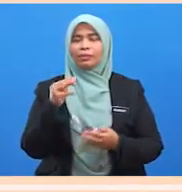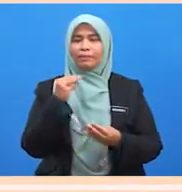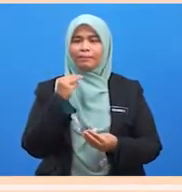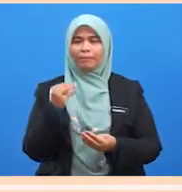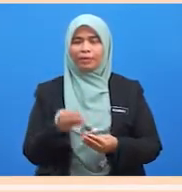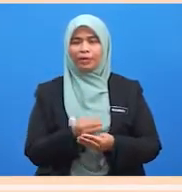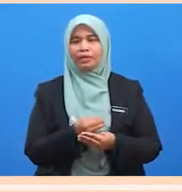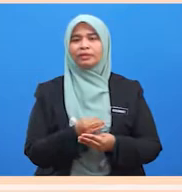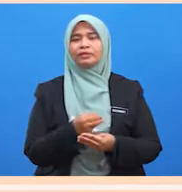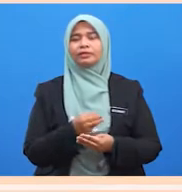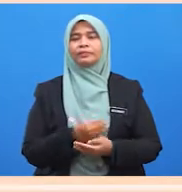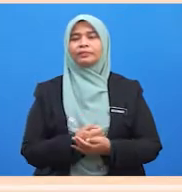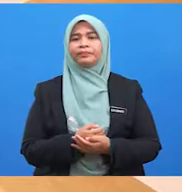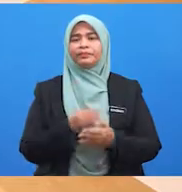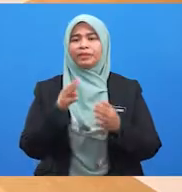modal.